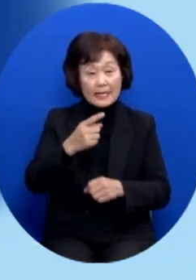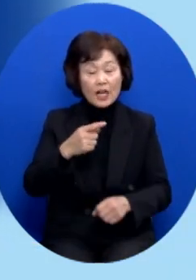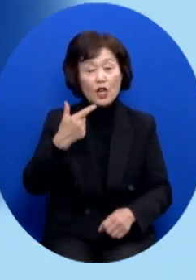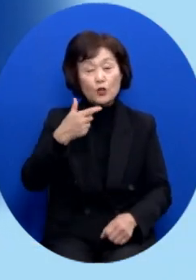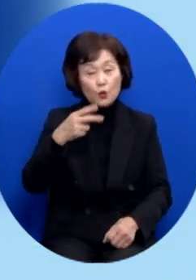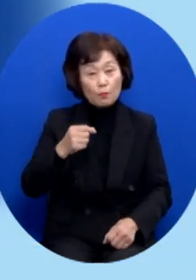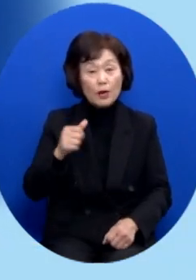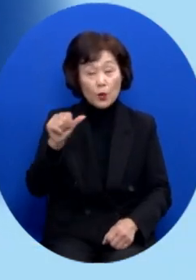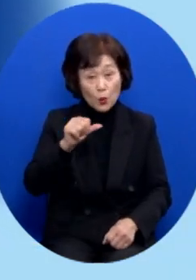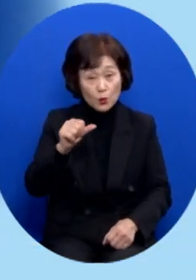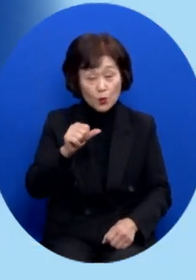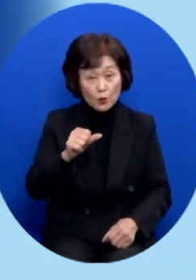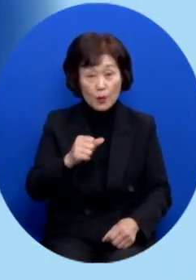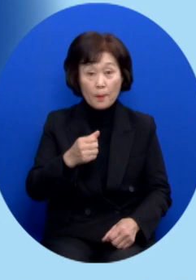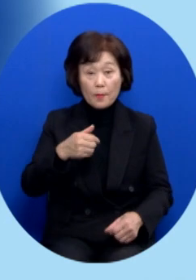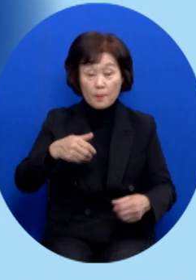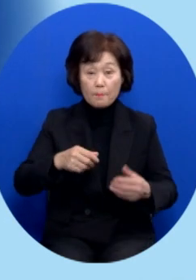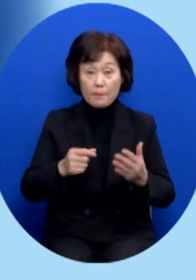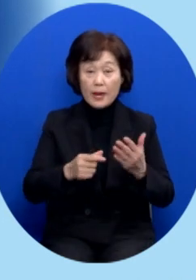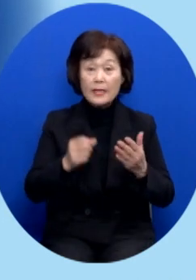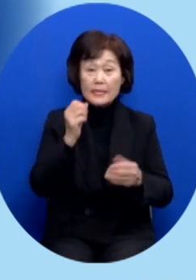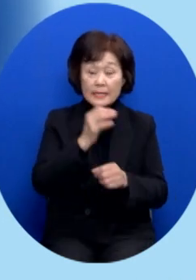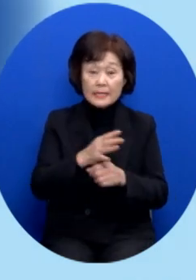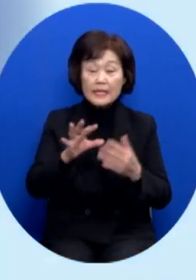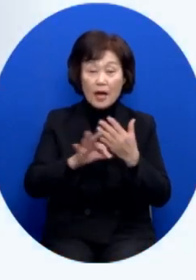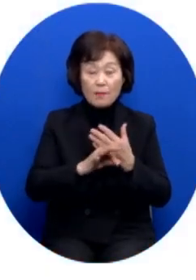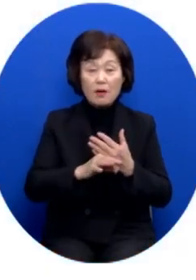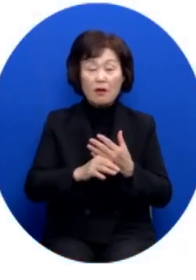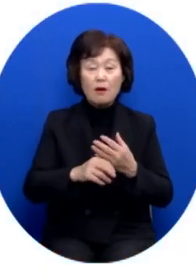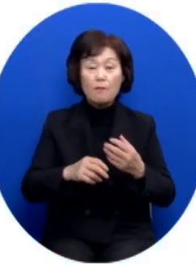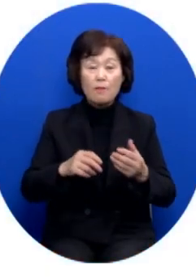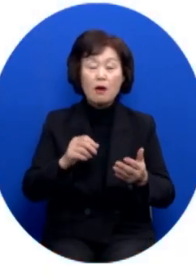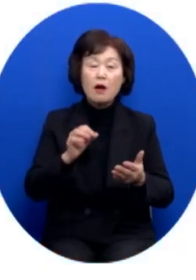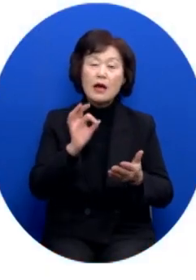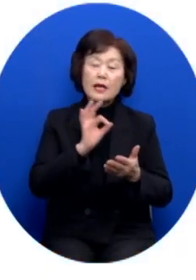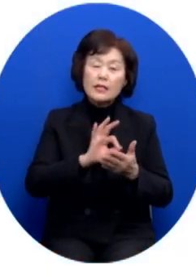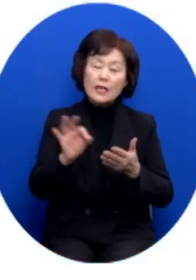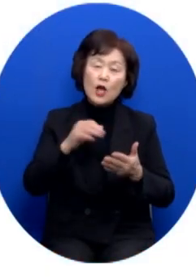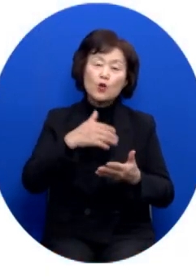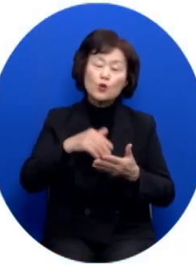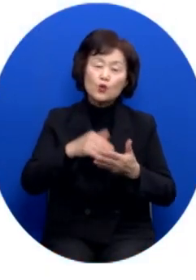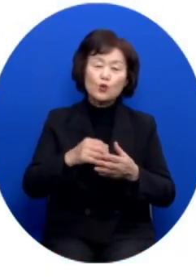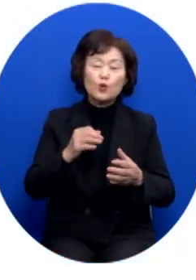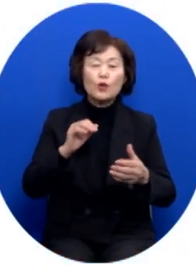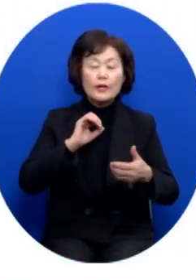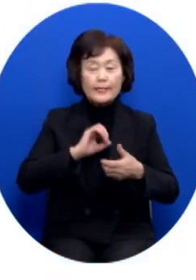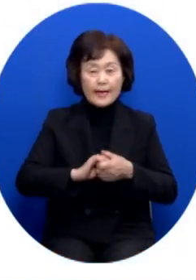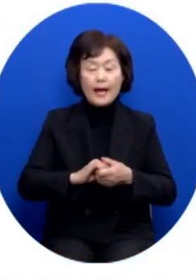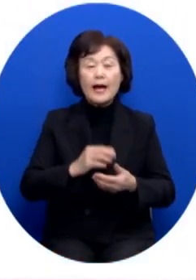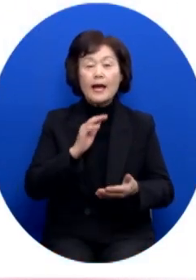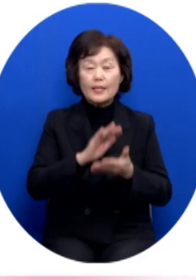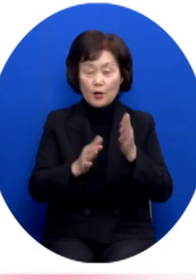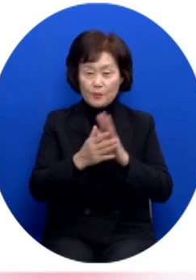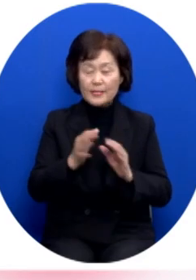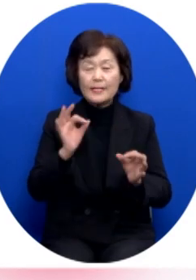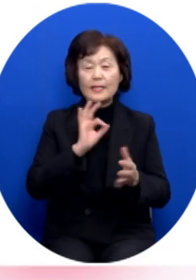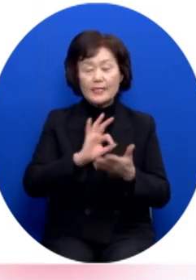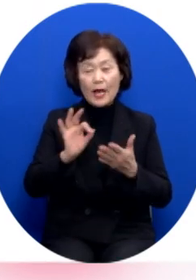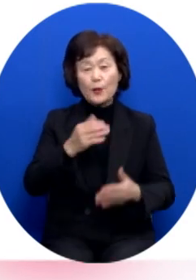내면 대중교통뿐만 아니라 따릉이까지 횟수 제한 없이 이용할 수 있는 친환경 교통혁신